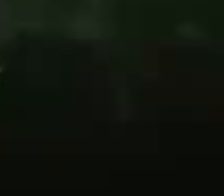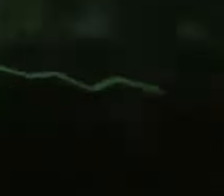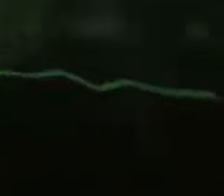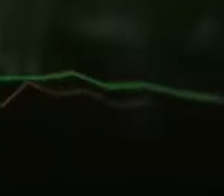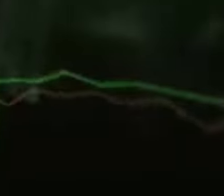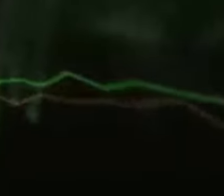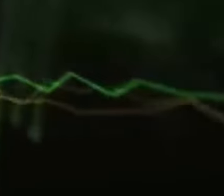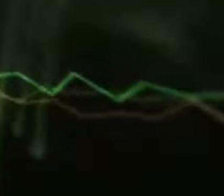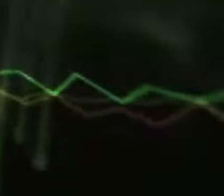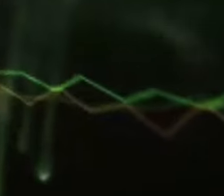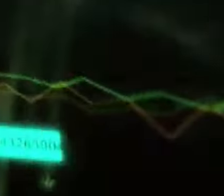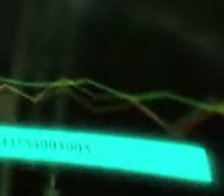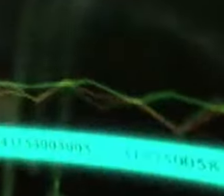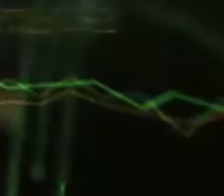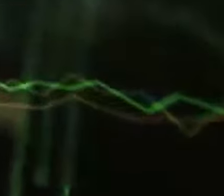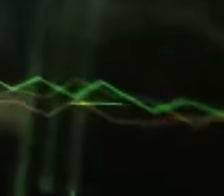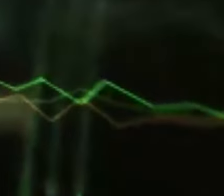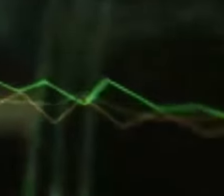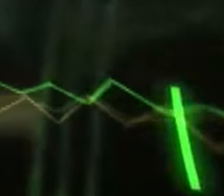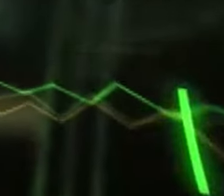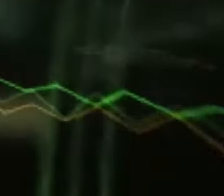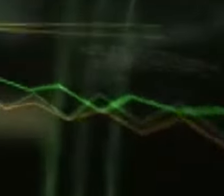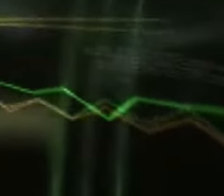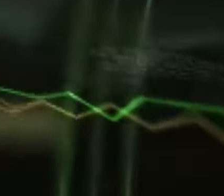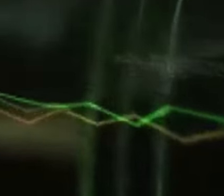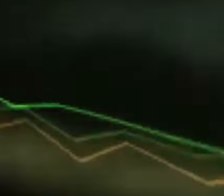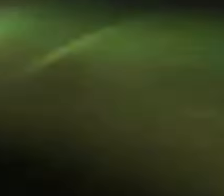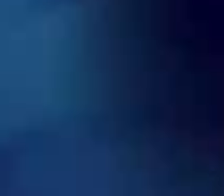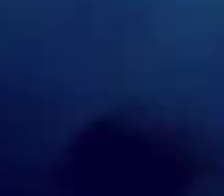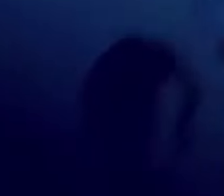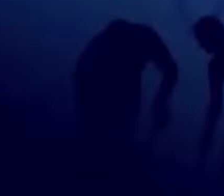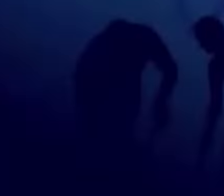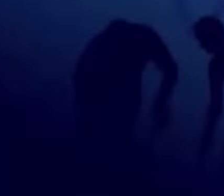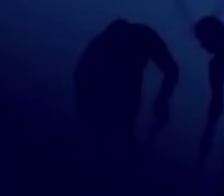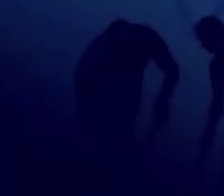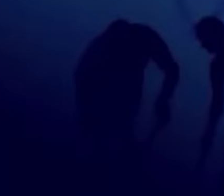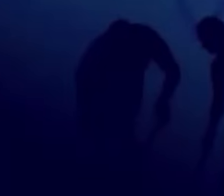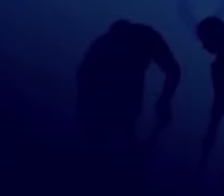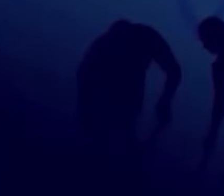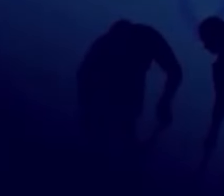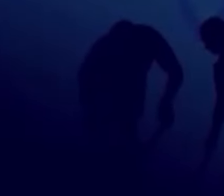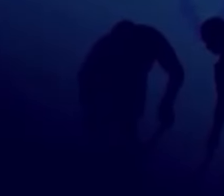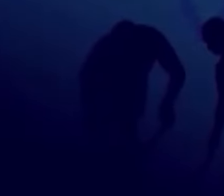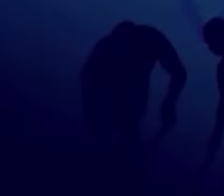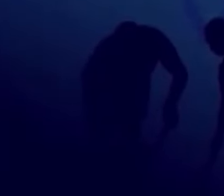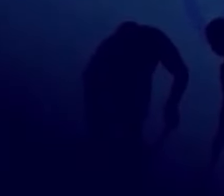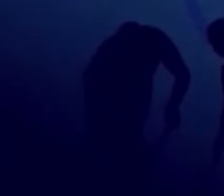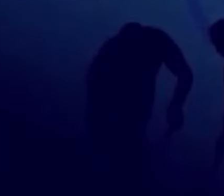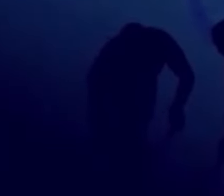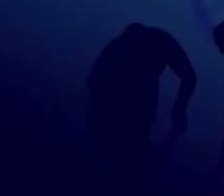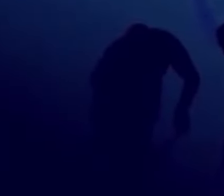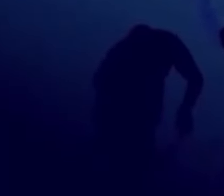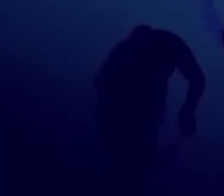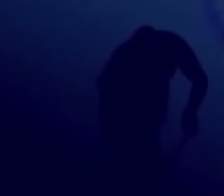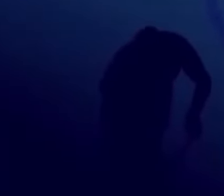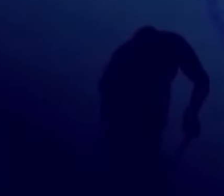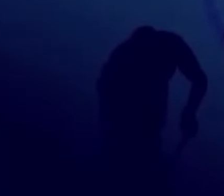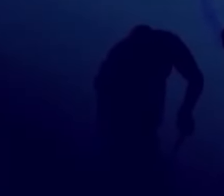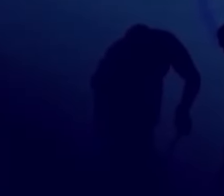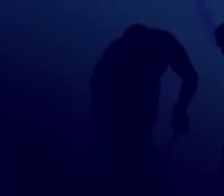Saksikan juga secara penstriman langsung di RTM Click. Dibawakan secara eksklusif hanya